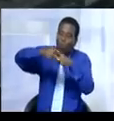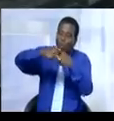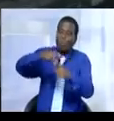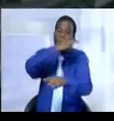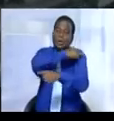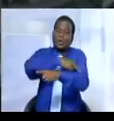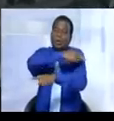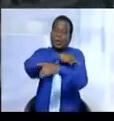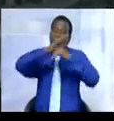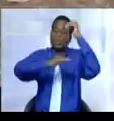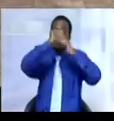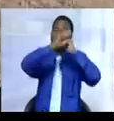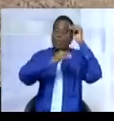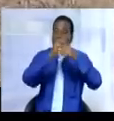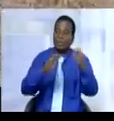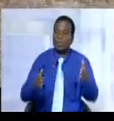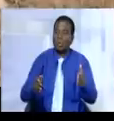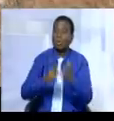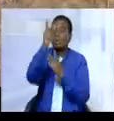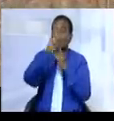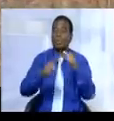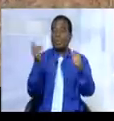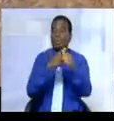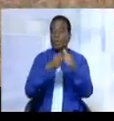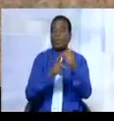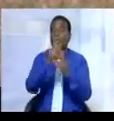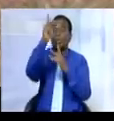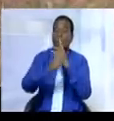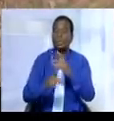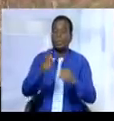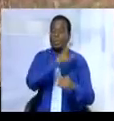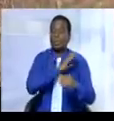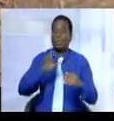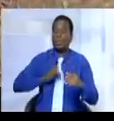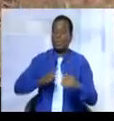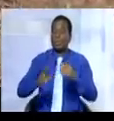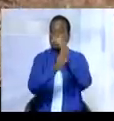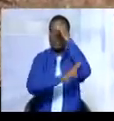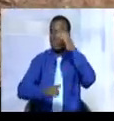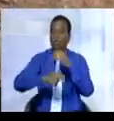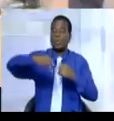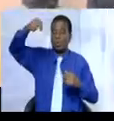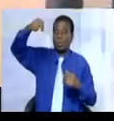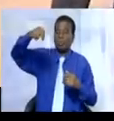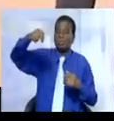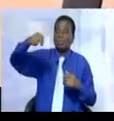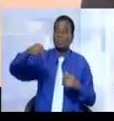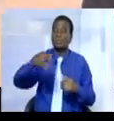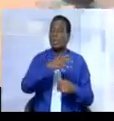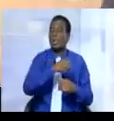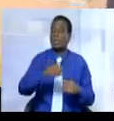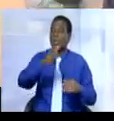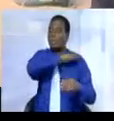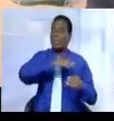dispensaires en cours de réhabilitation. Des projets prioritaires au programme du Conseil régional du Kabadougou. Kone Souleymane et son